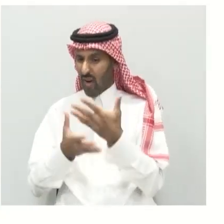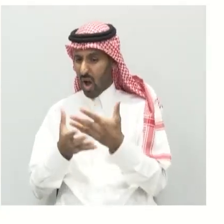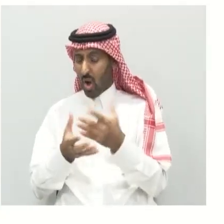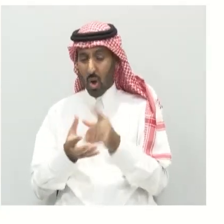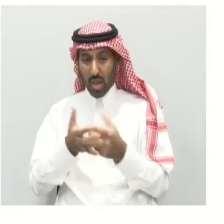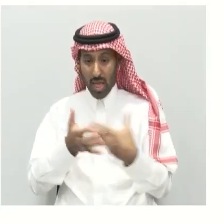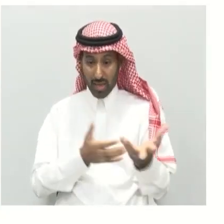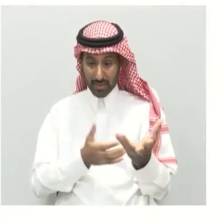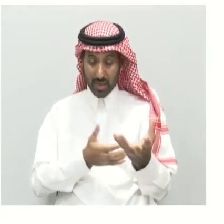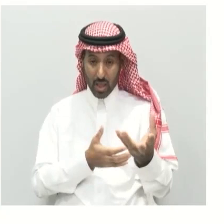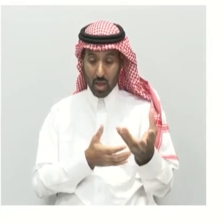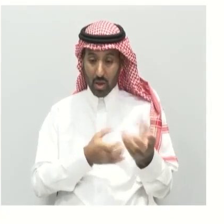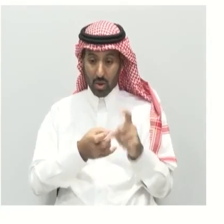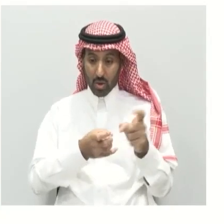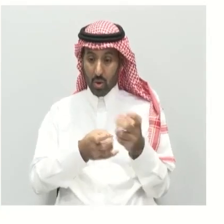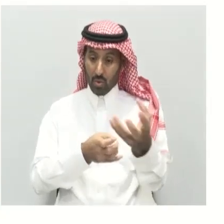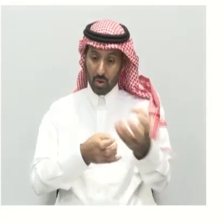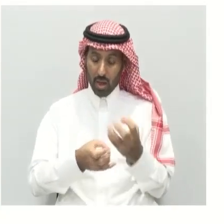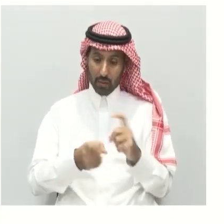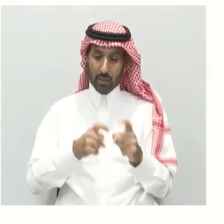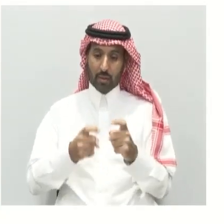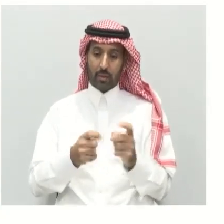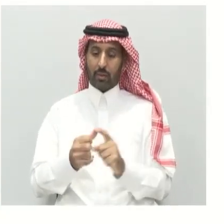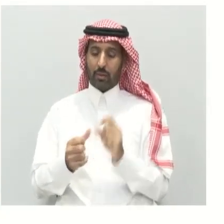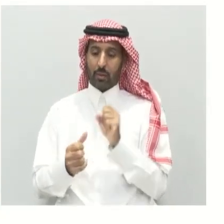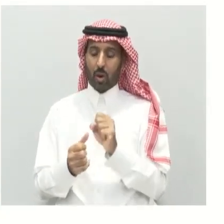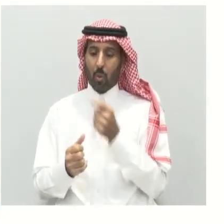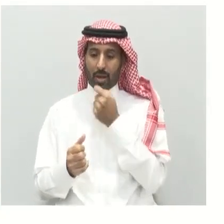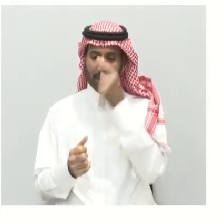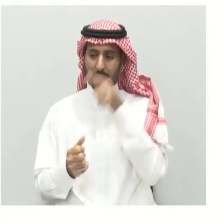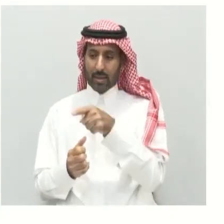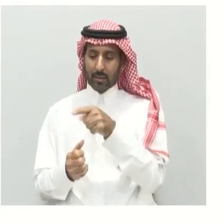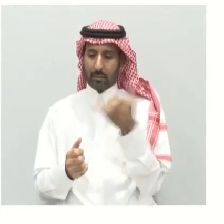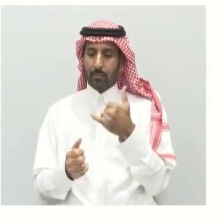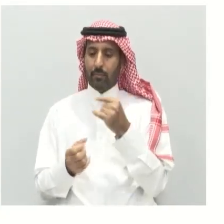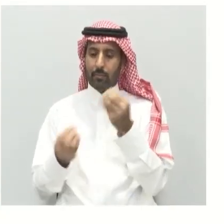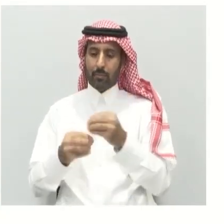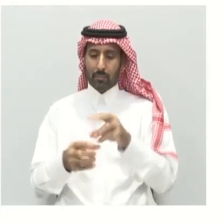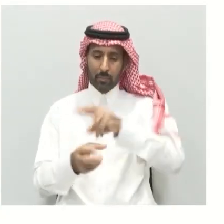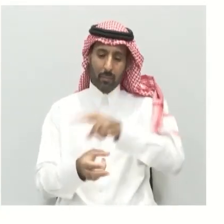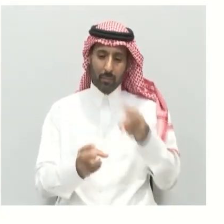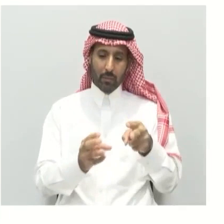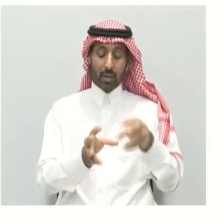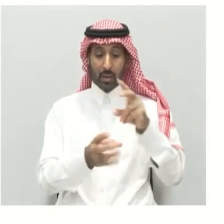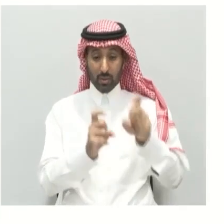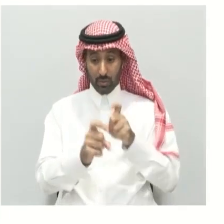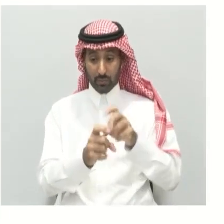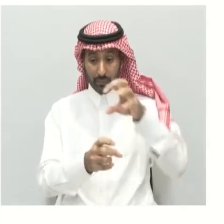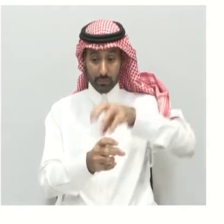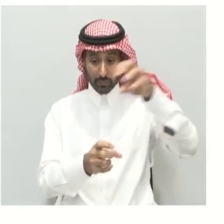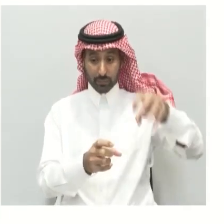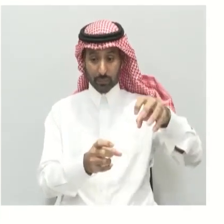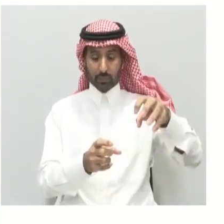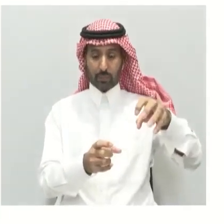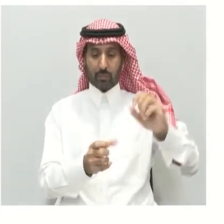والاختزال تفاعلات الاكسده والاختزال اهم خواصها انها لابد ان تتضمن ماذا انتقال الك النات انتقال